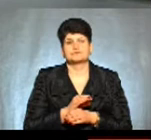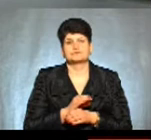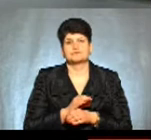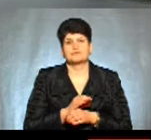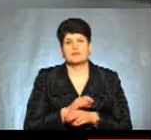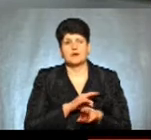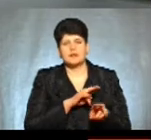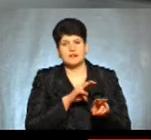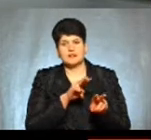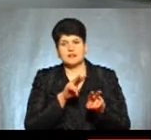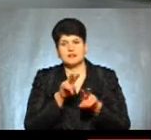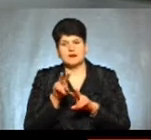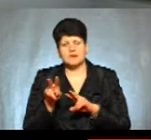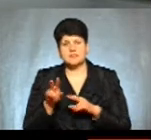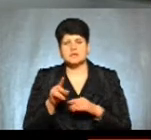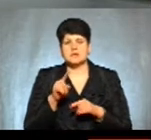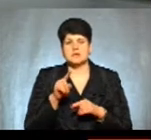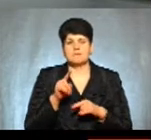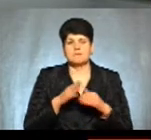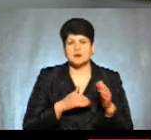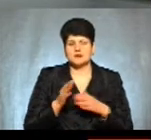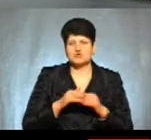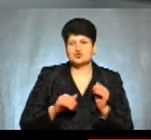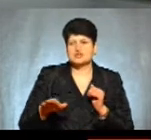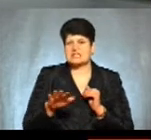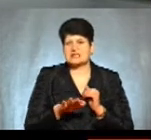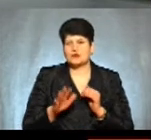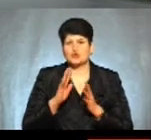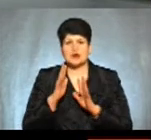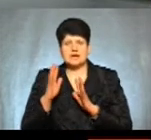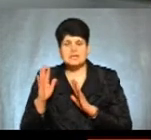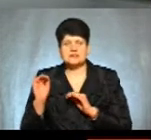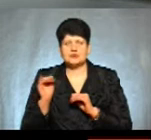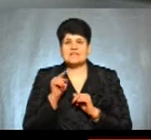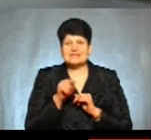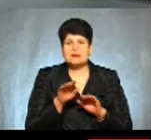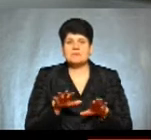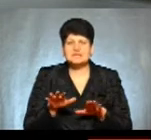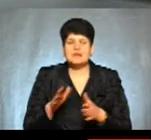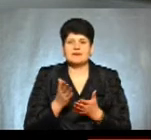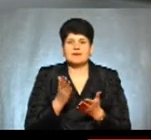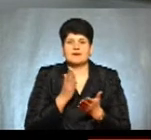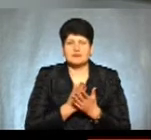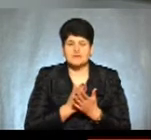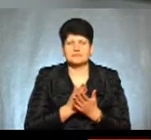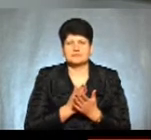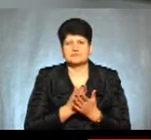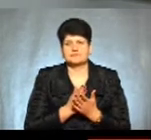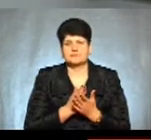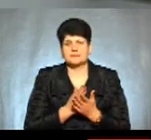дивляться за практично за територією лісу і дивляться ті місця, де знаходяться